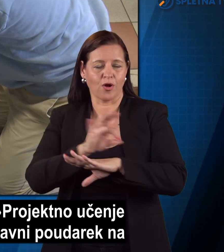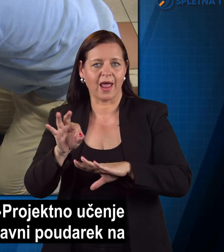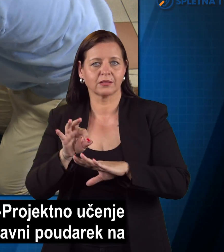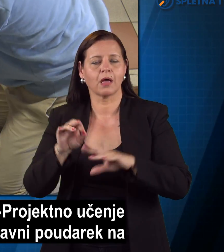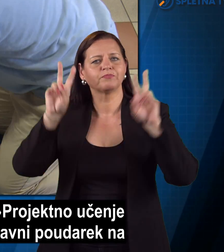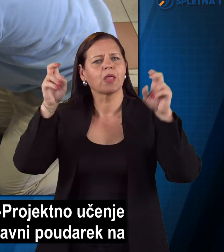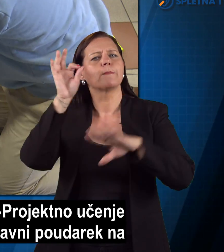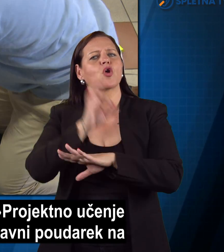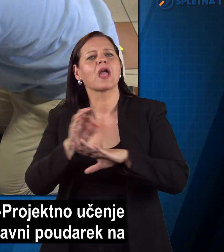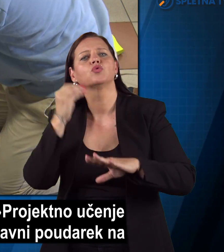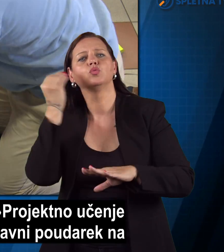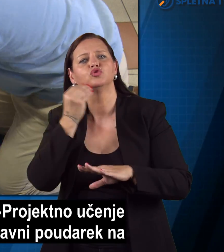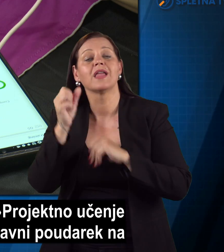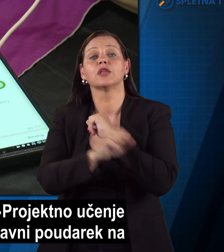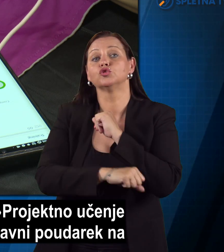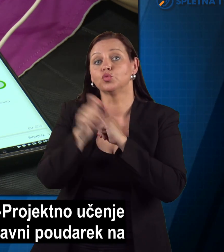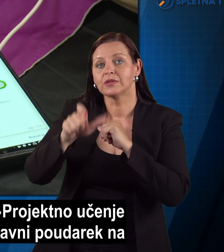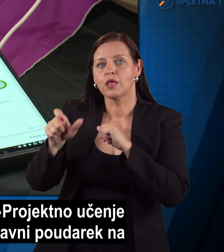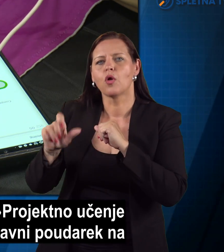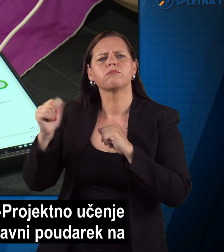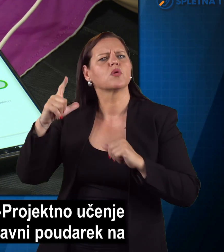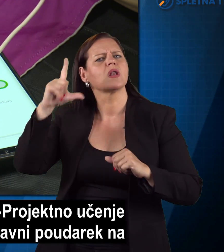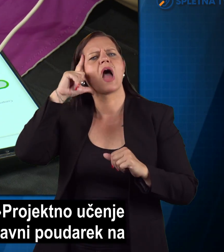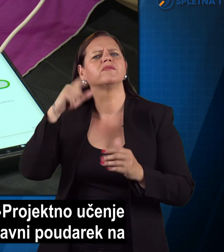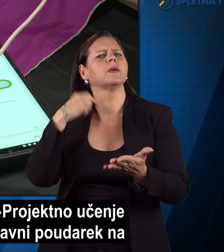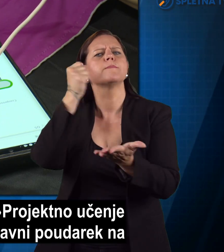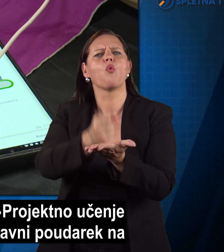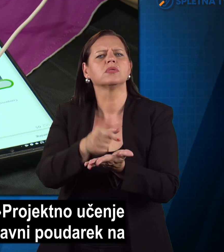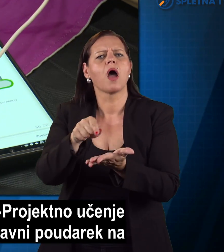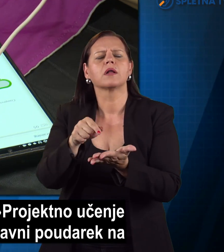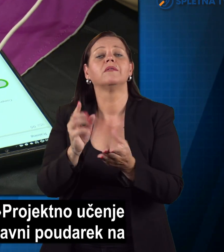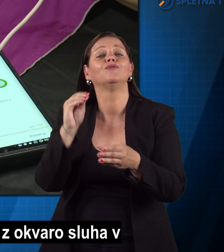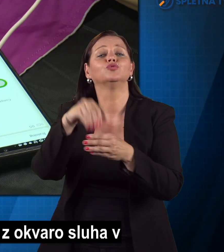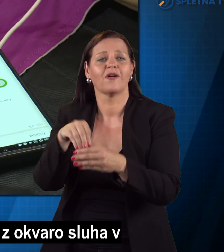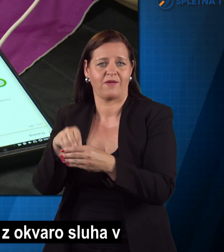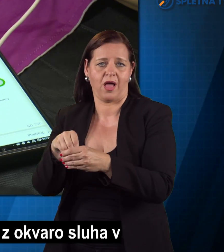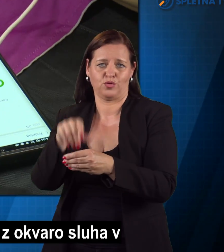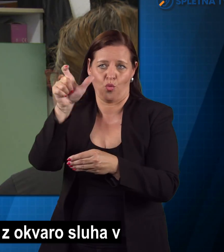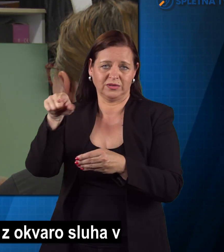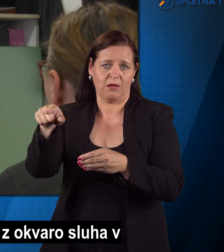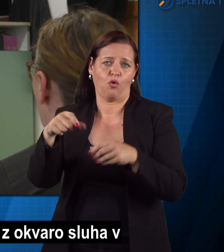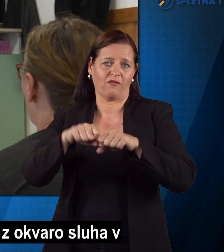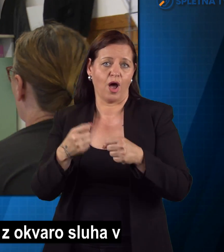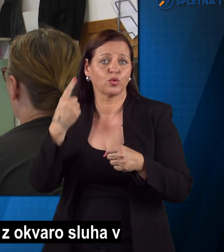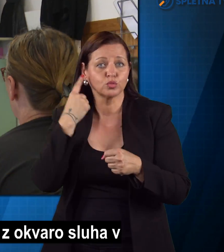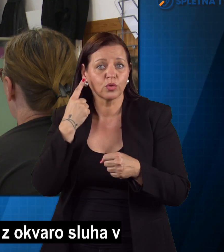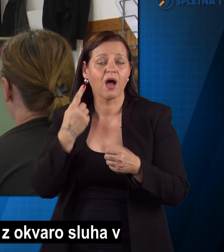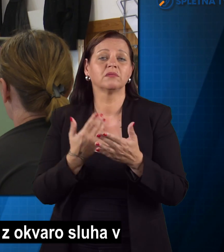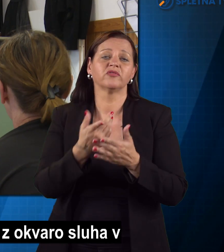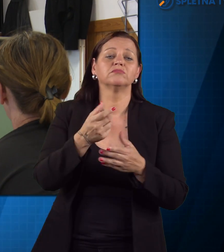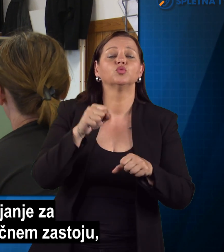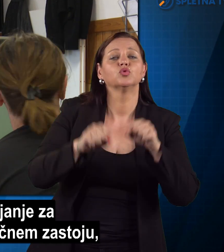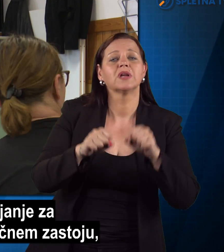V sklopu projekta Projektno učenje študentov je bil glavni poudarek na vključevanju oseb z okvaro sluha